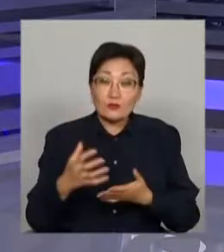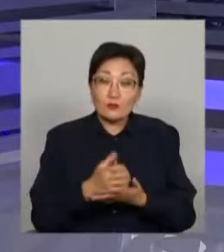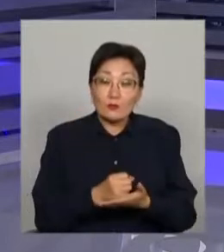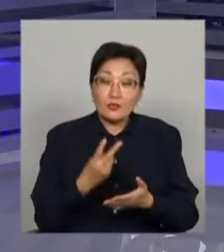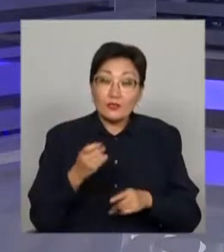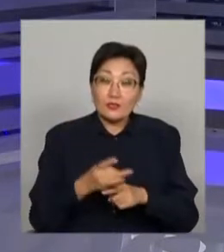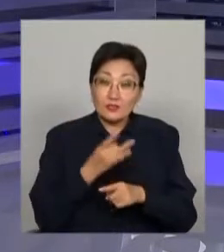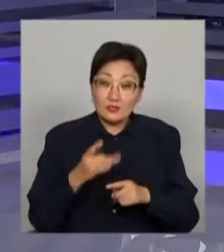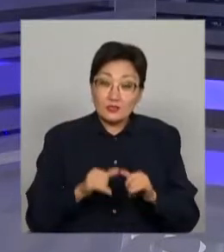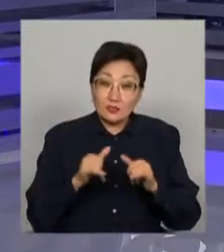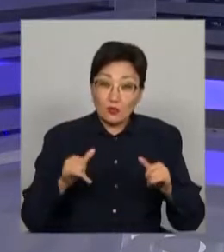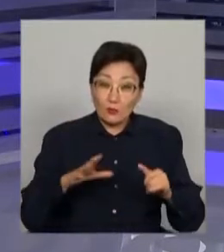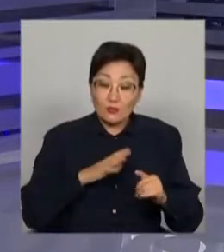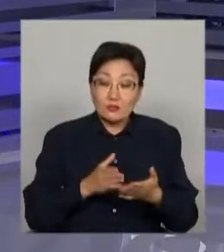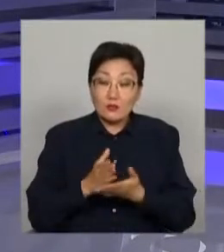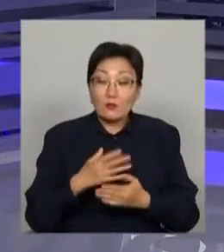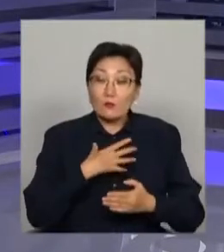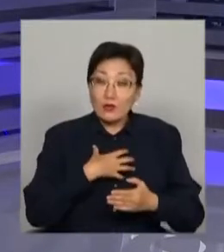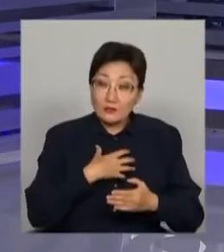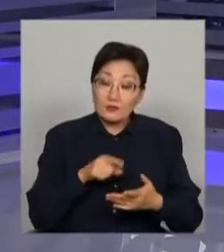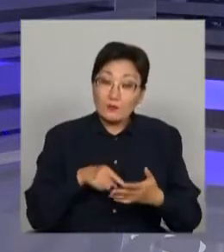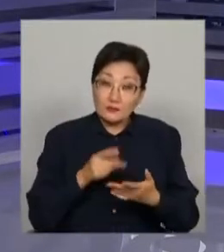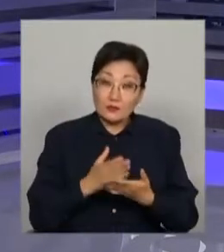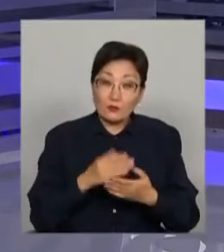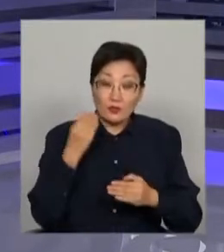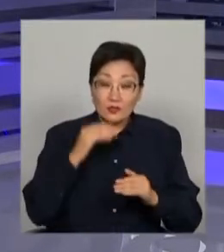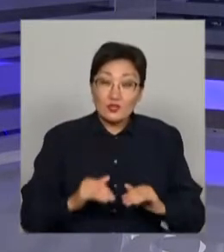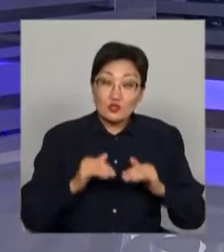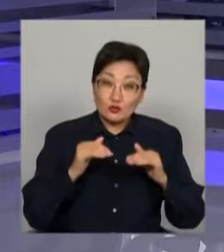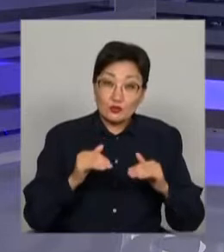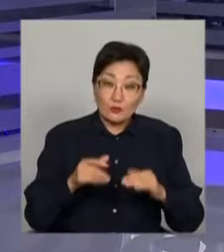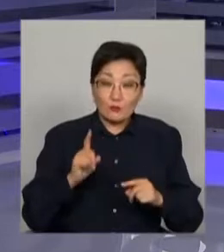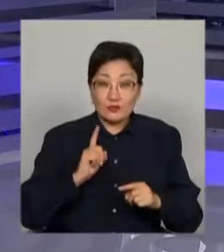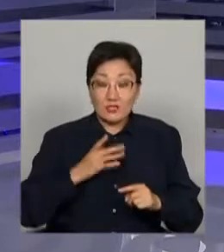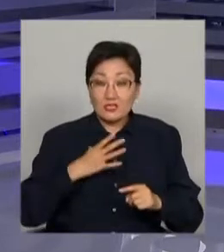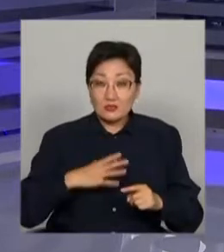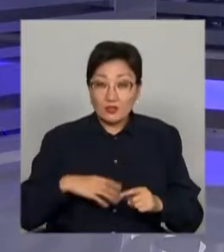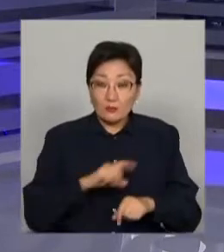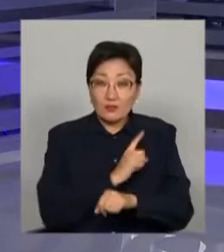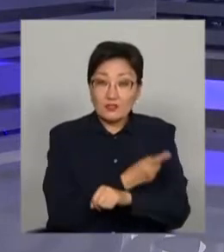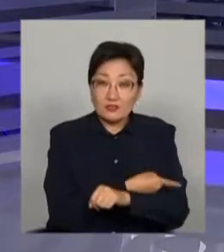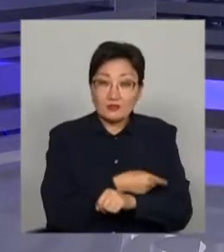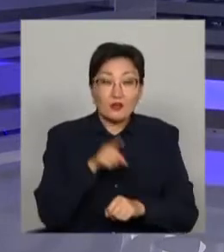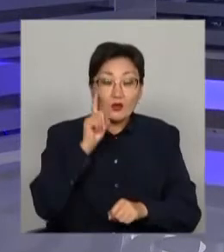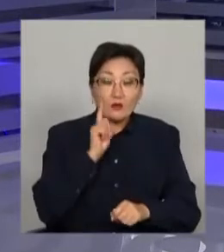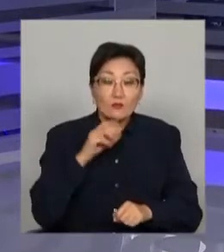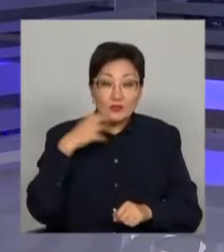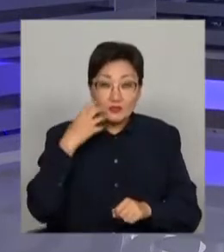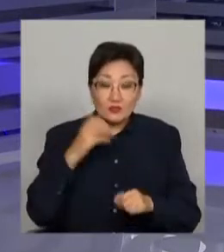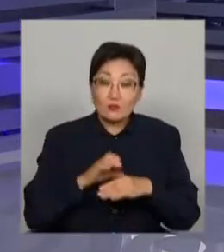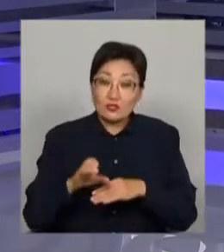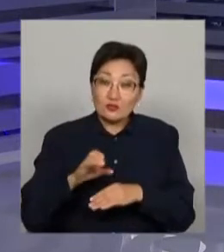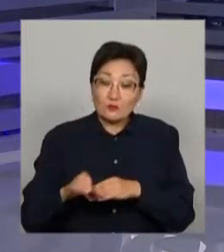есеге артпақ. Алайда салада түйткілдер де аз емес. Сапасы жоғары, төзімділігі мықты, дәмі тіл үйретін жемістерді шығару